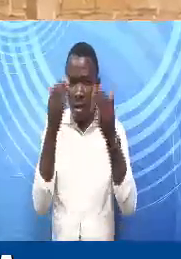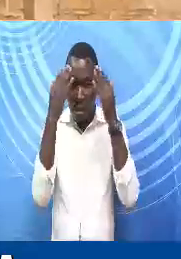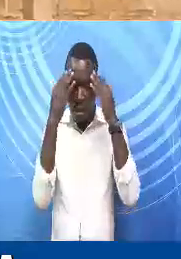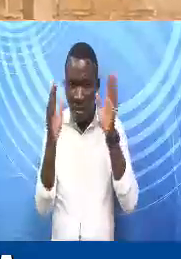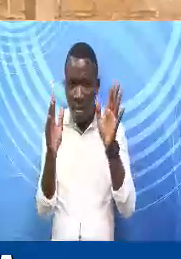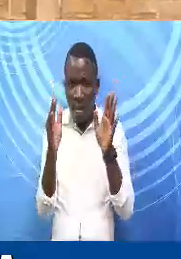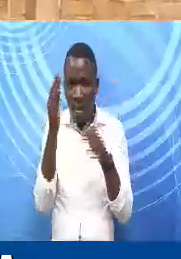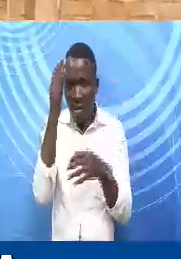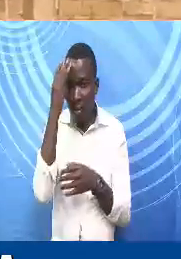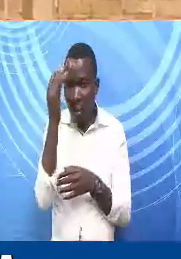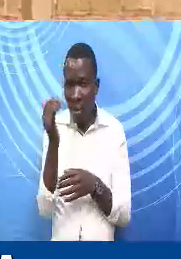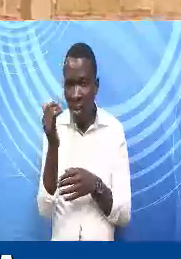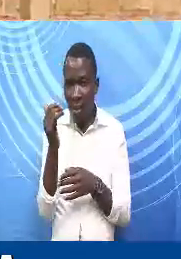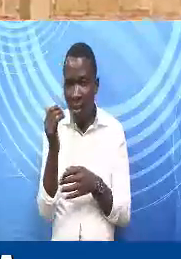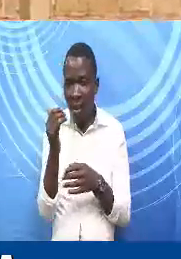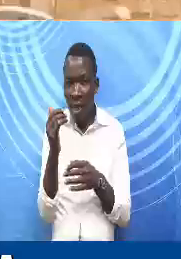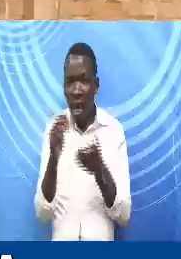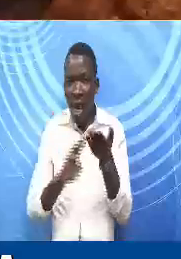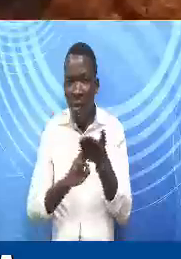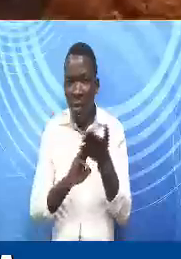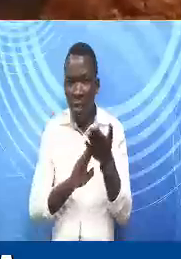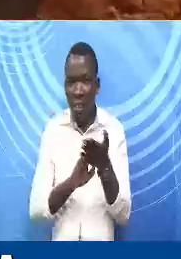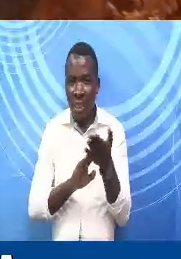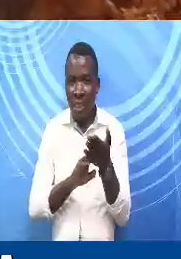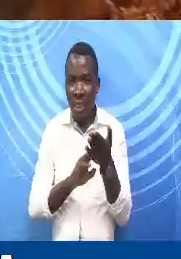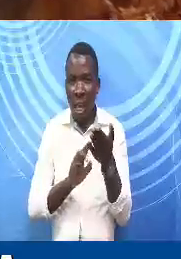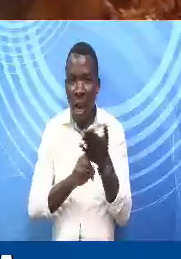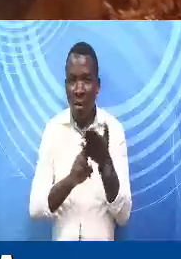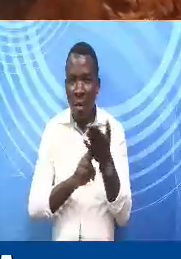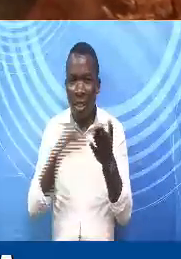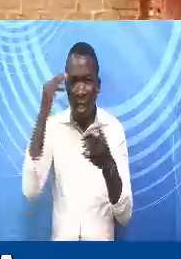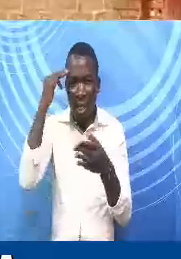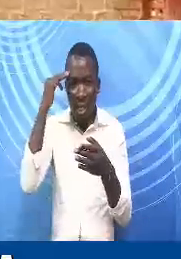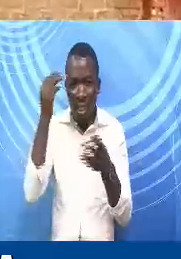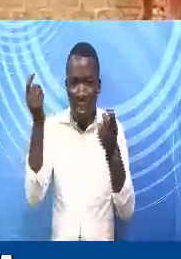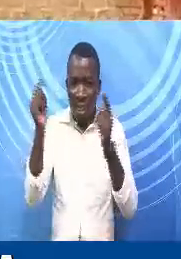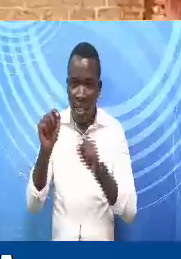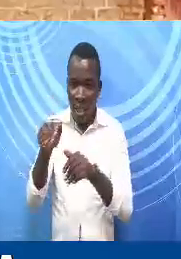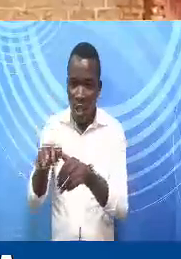ko atwaje igitugu yaje aracukura bibona